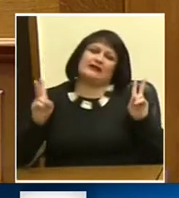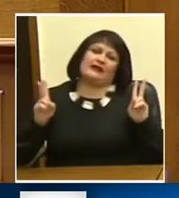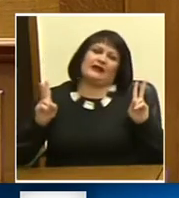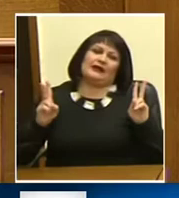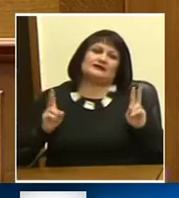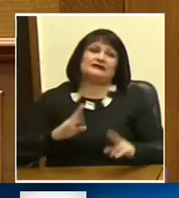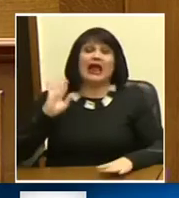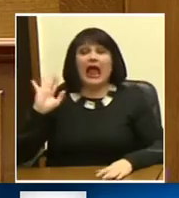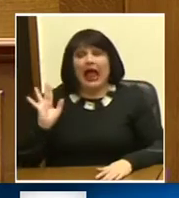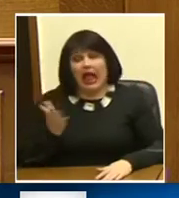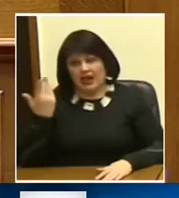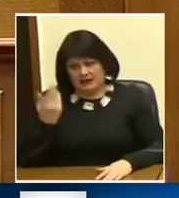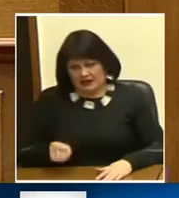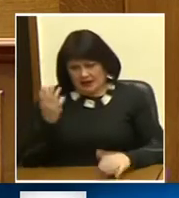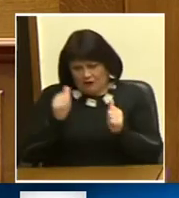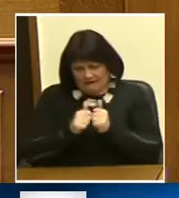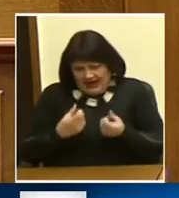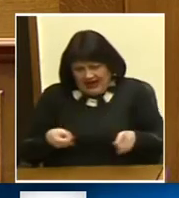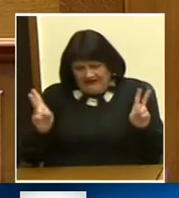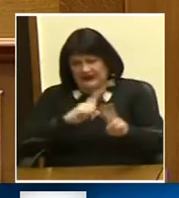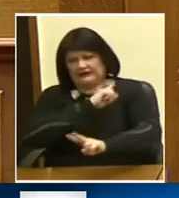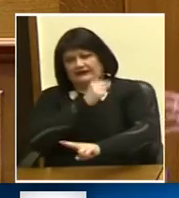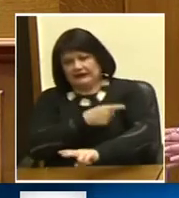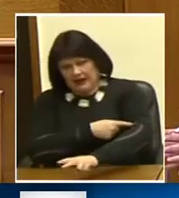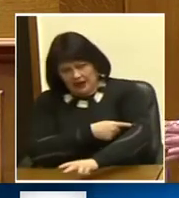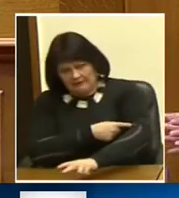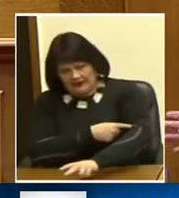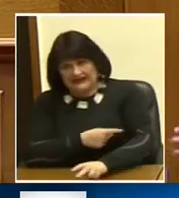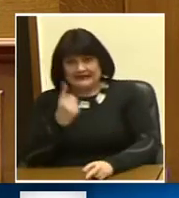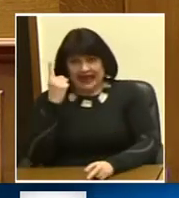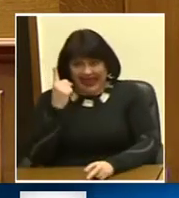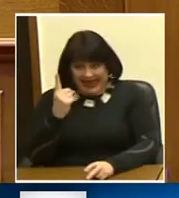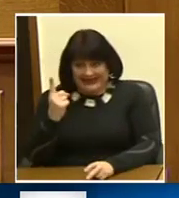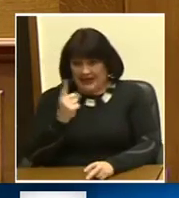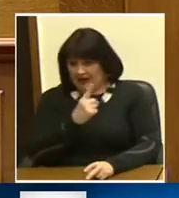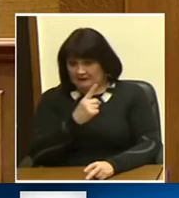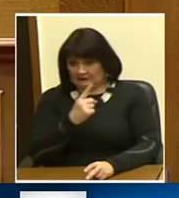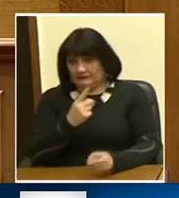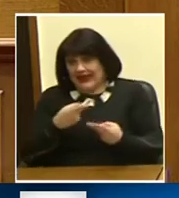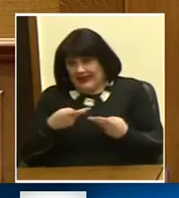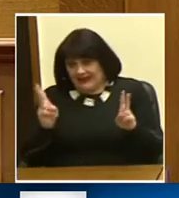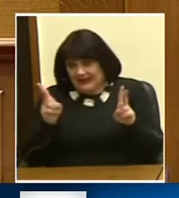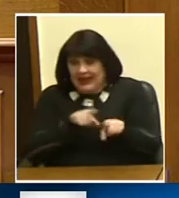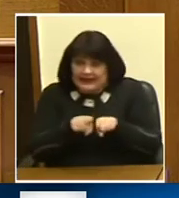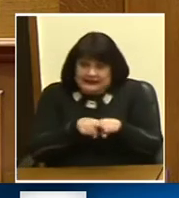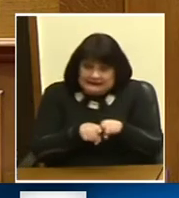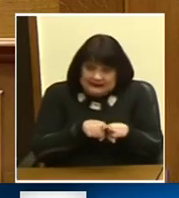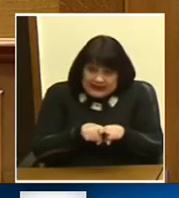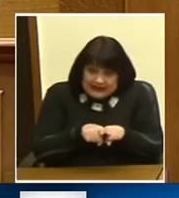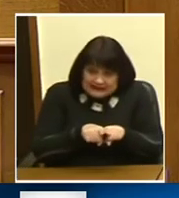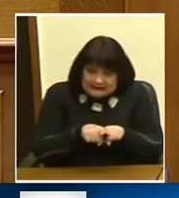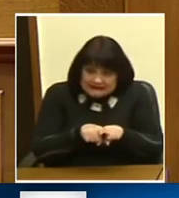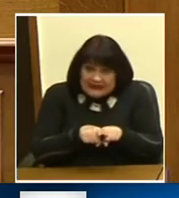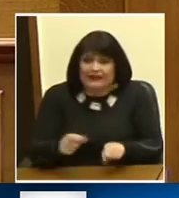για τις νεοφιλελεύθερες δυνάμεις η ελευθερία είναι ένα πράγμα και σχετίζεται με τον ιδιωτικό